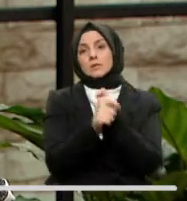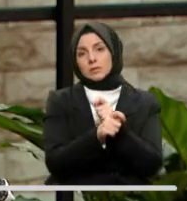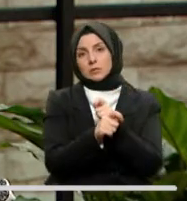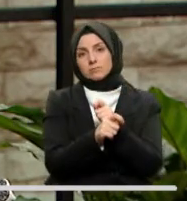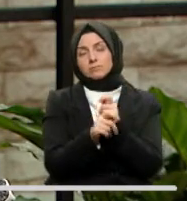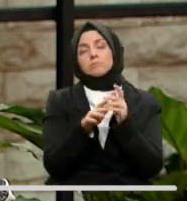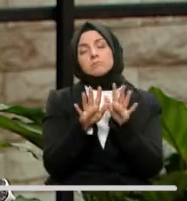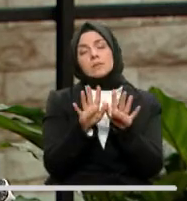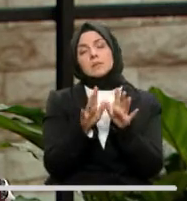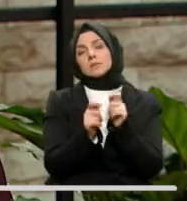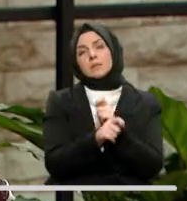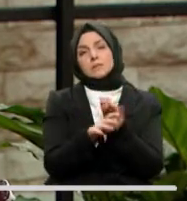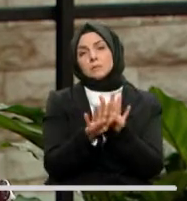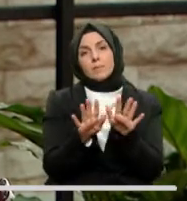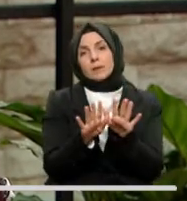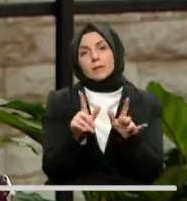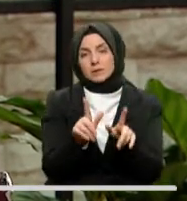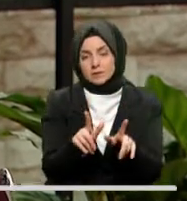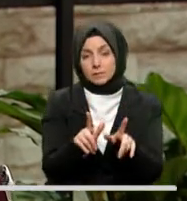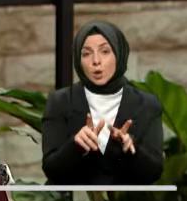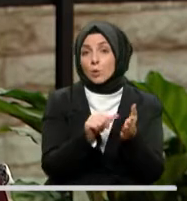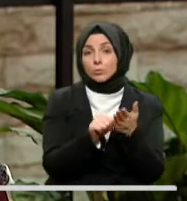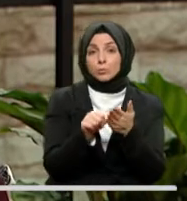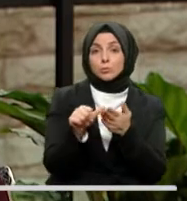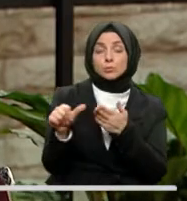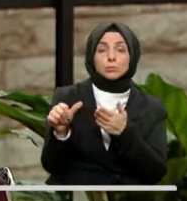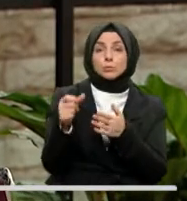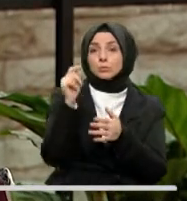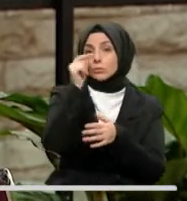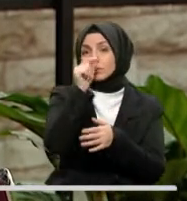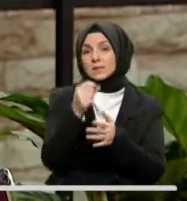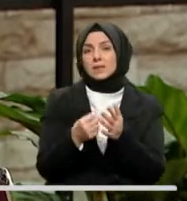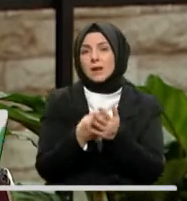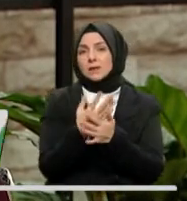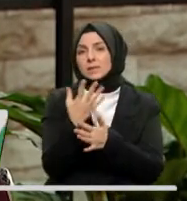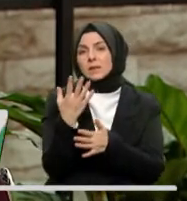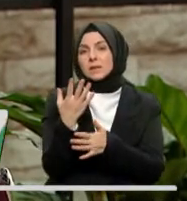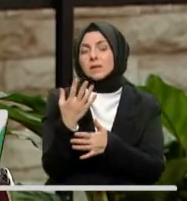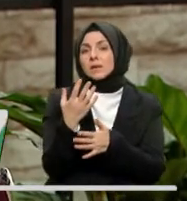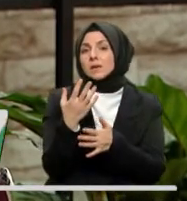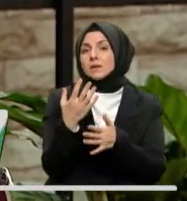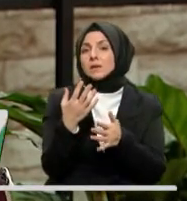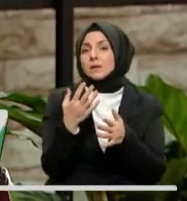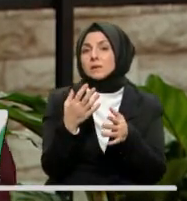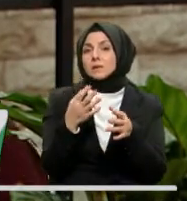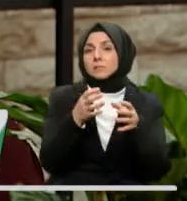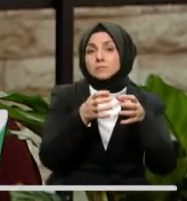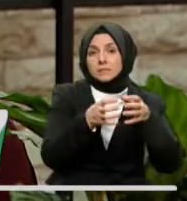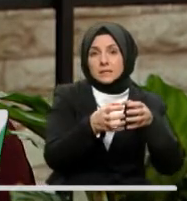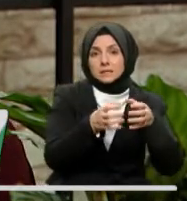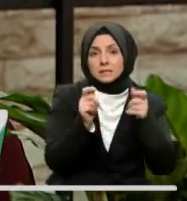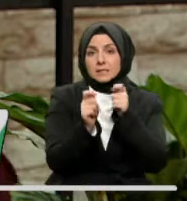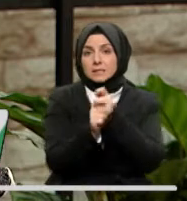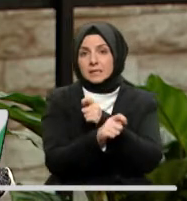değişmemek lazım doğrusu nedir bütün bitkiler de genel olarak saksı değişimi zaman ilkbahardır neden ihbar biliyor musunuz bitkiler doğal